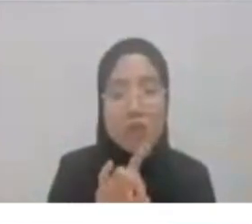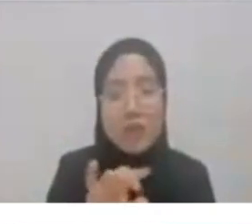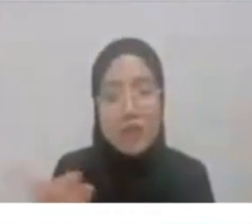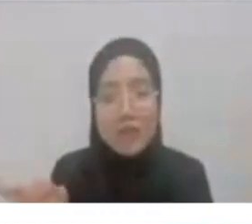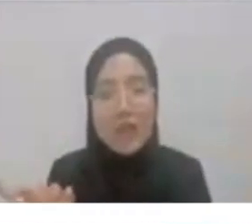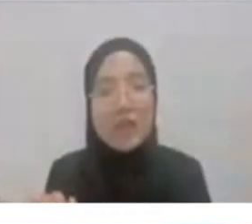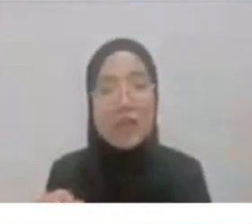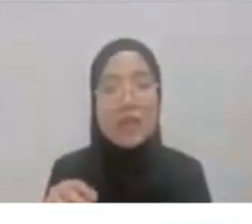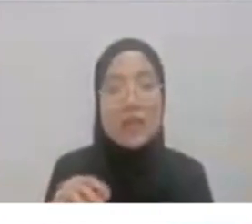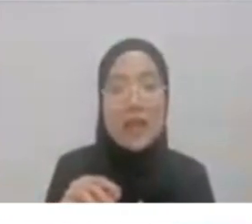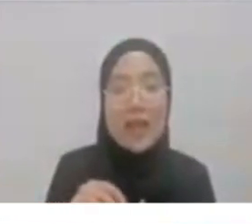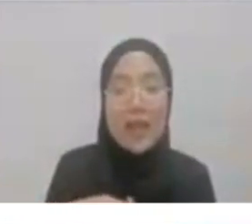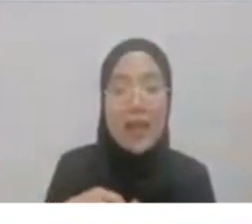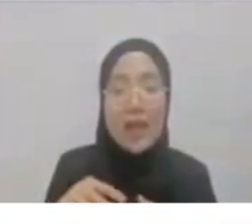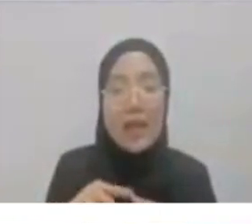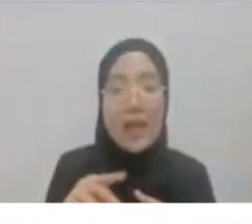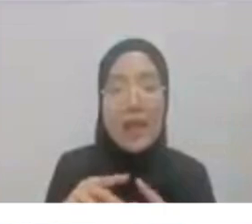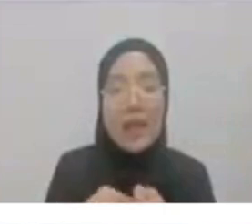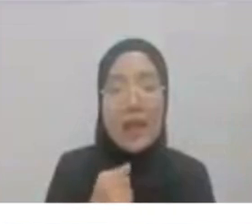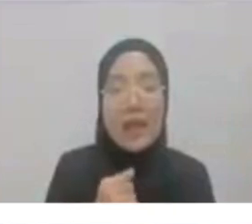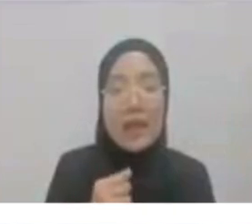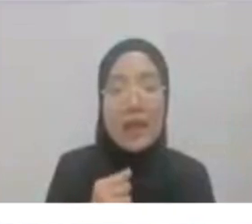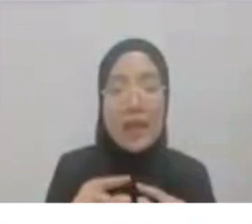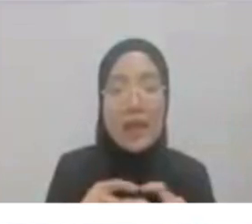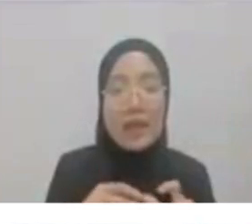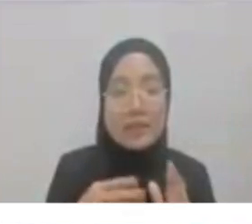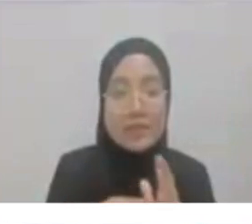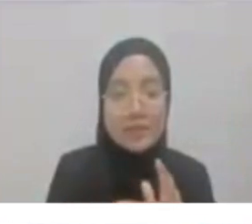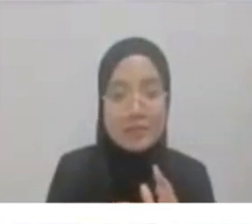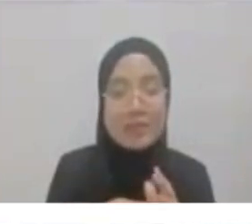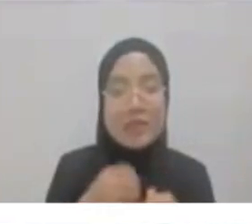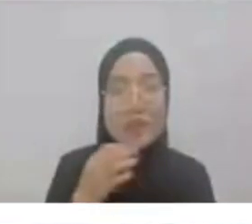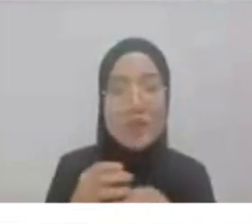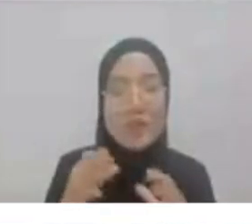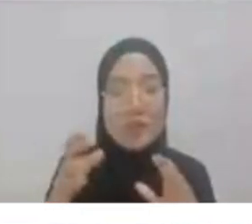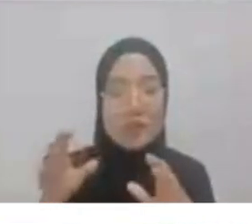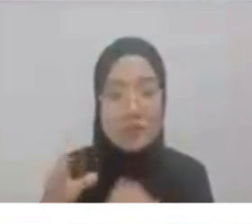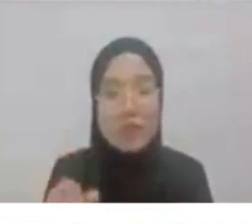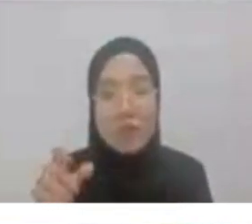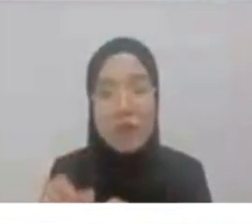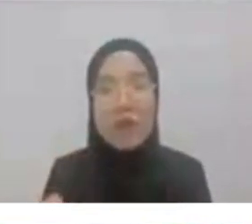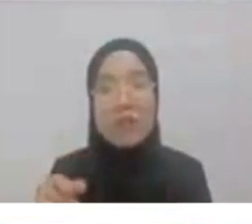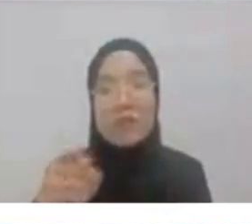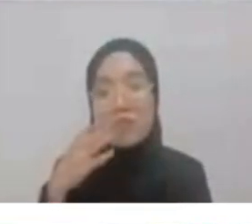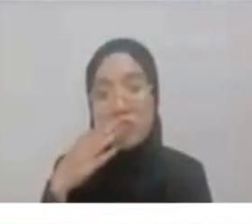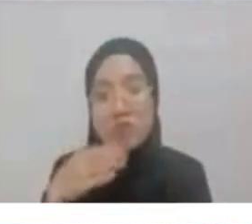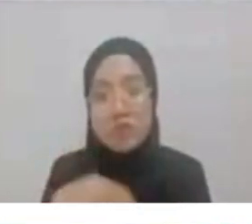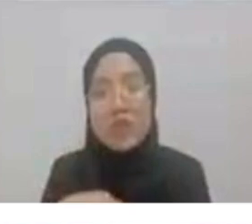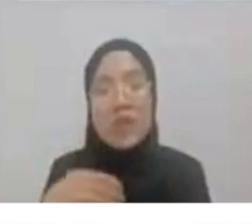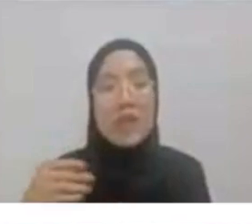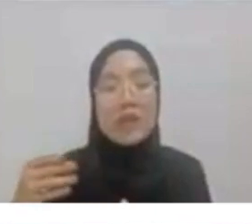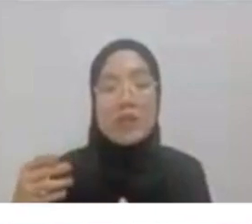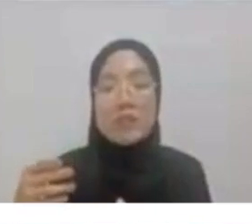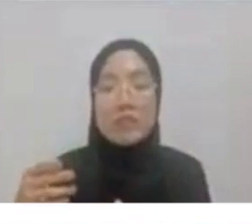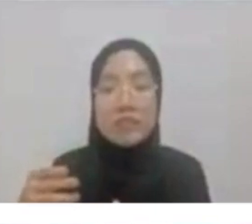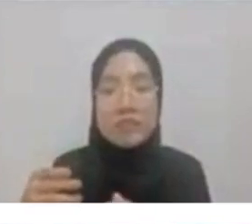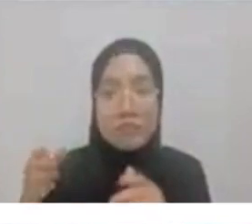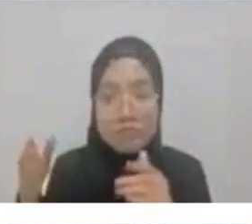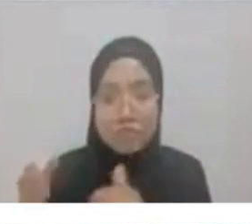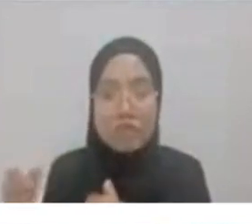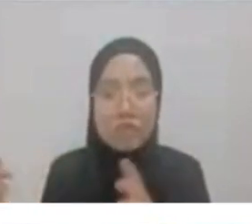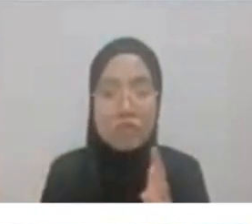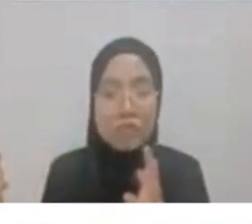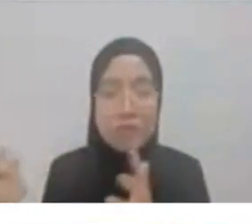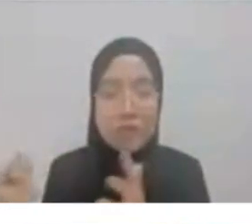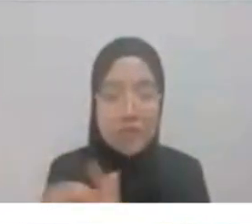T13 dari salah sidang dan seterusnya sehingga dikategorikan sebagai pemilih khusus dan mendapatkan lima surat suara pemilih khusus memiliki hak untuk